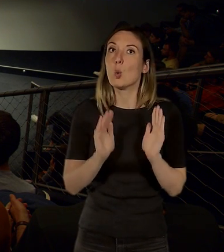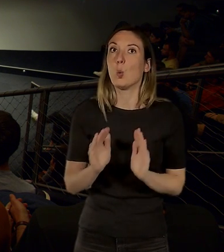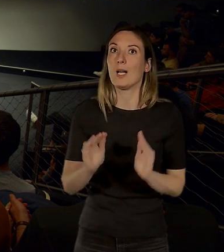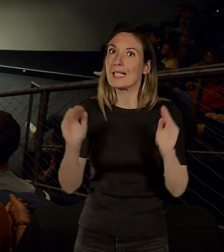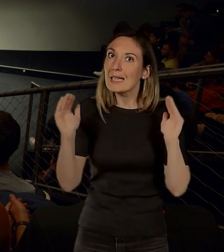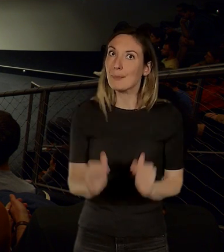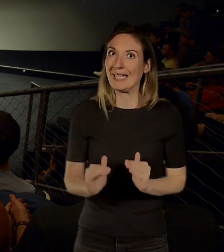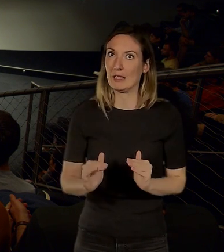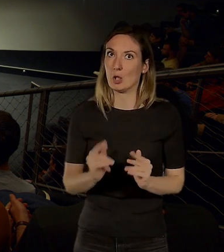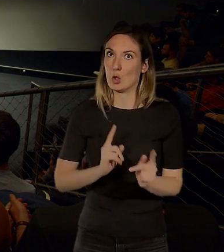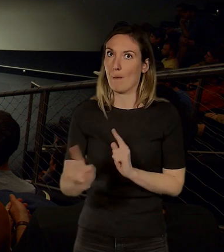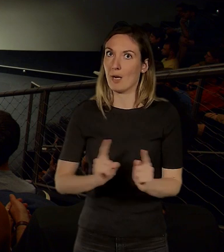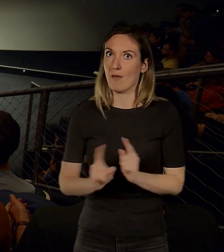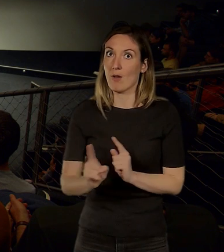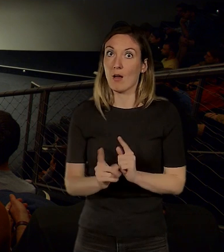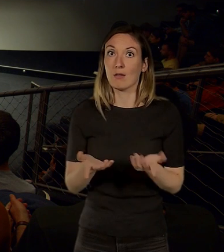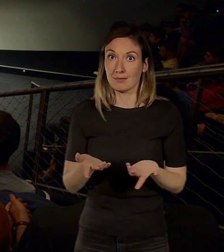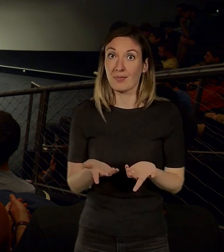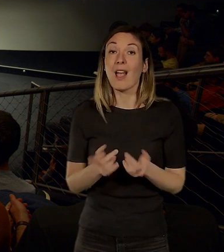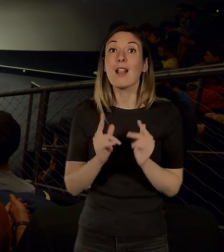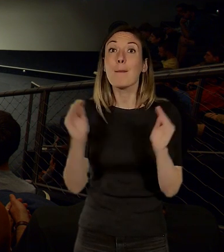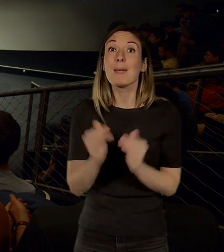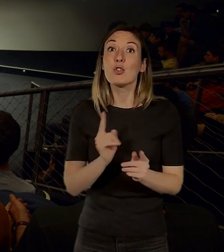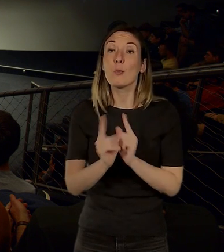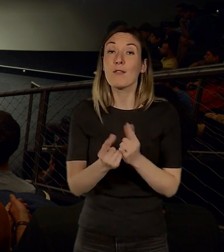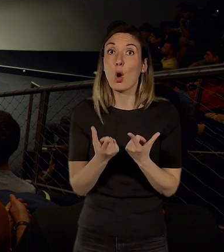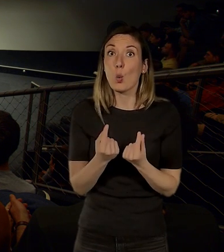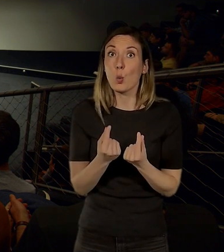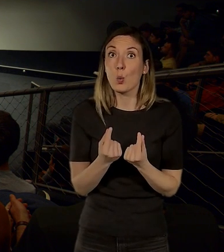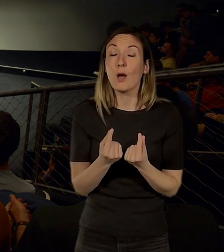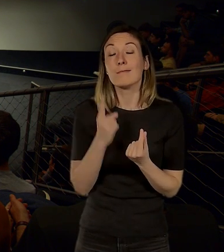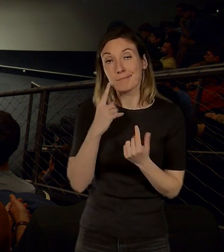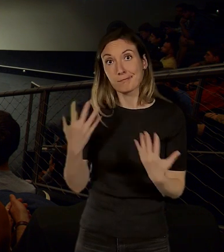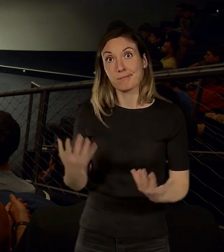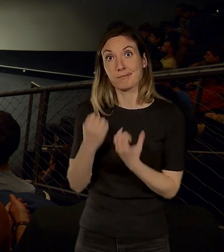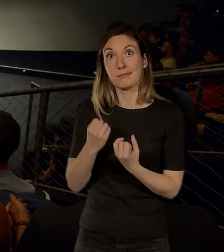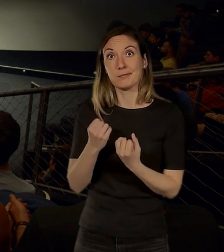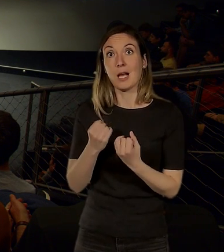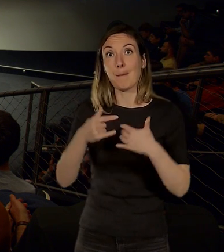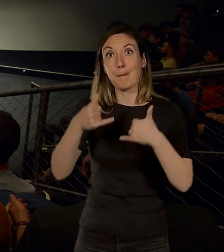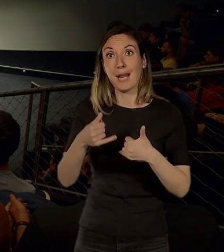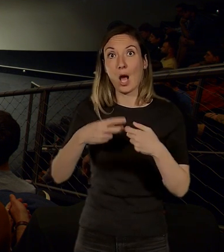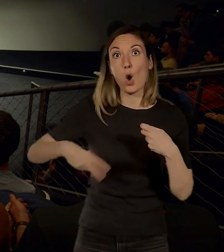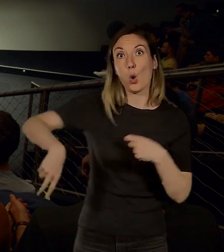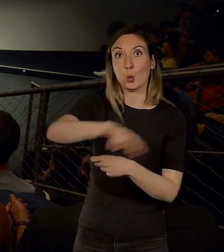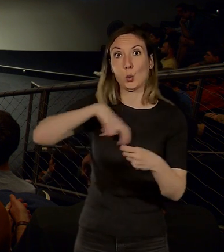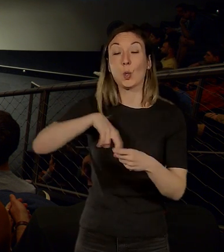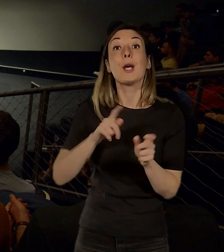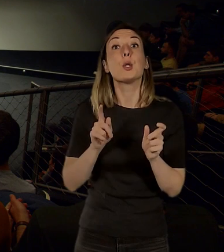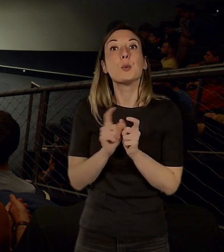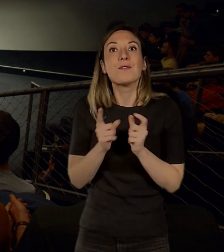toho, aby byl okruh ne kvůli tomu, že by to odvedlo tu dopravu, ale kvůli tomu, že to teda konečně umožní